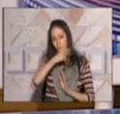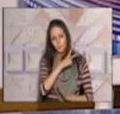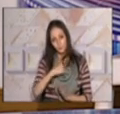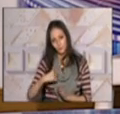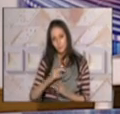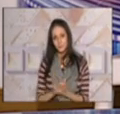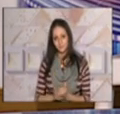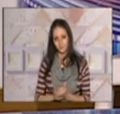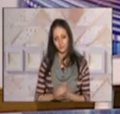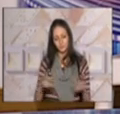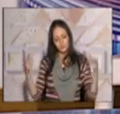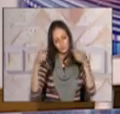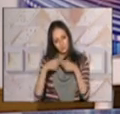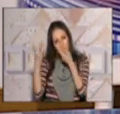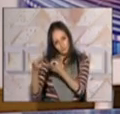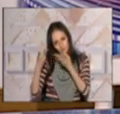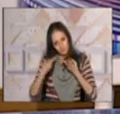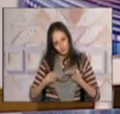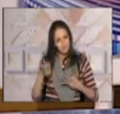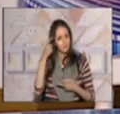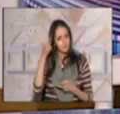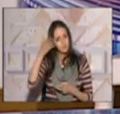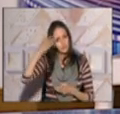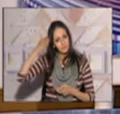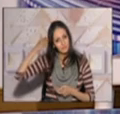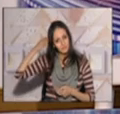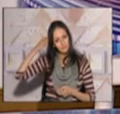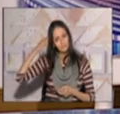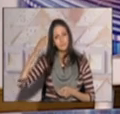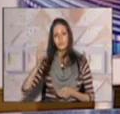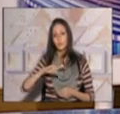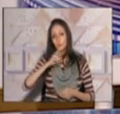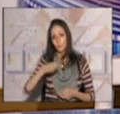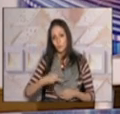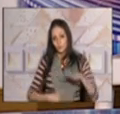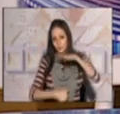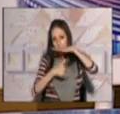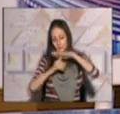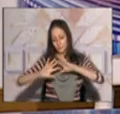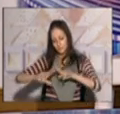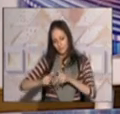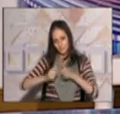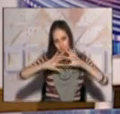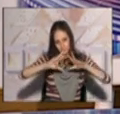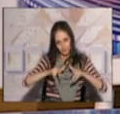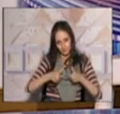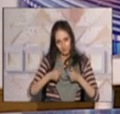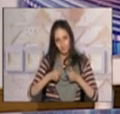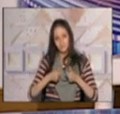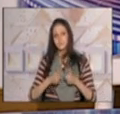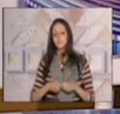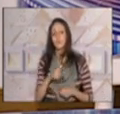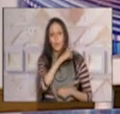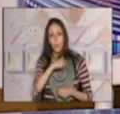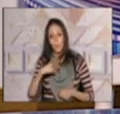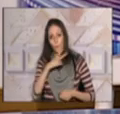إليه عديد من الخبراء والقائمين على عملية التطوير للجهاز الإداري للدولة، ودار